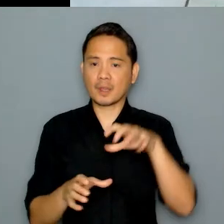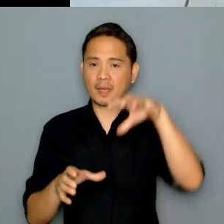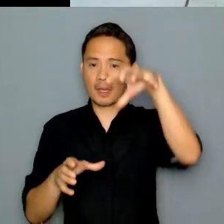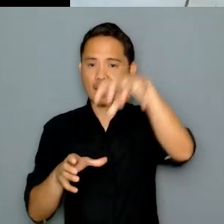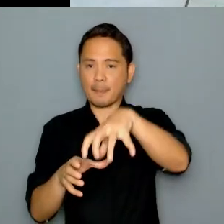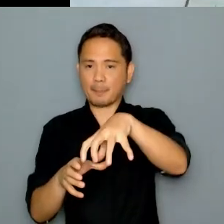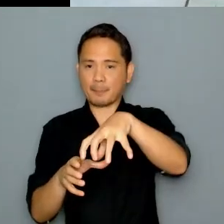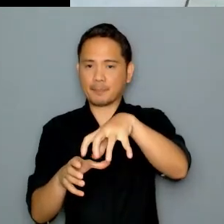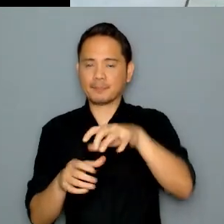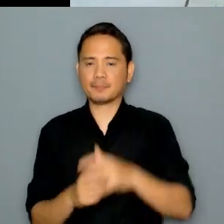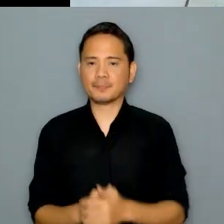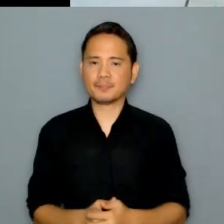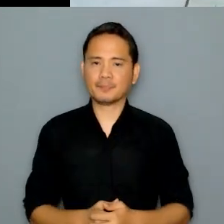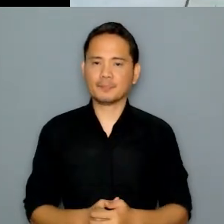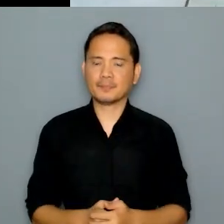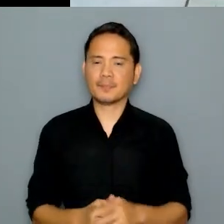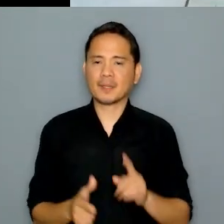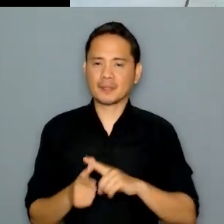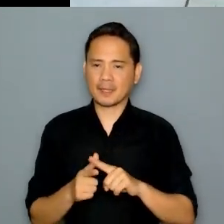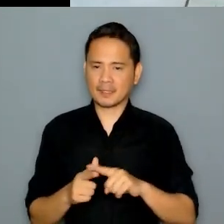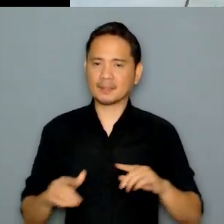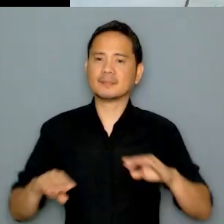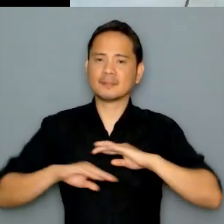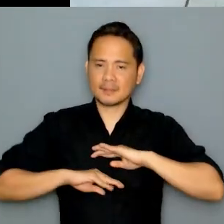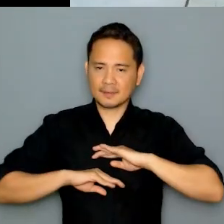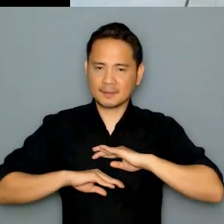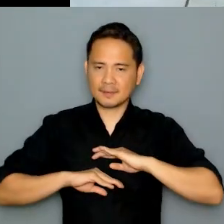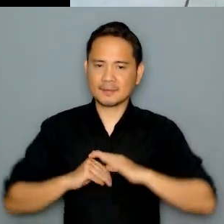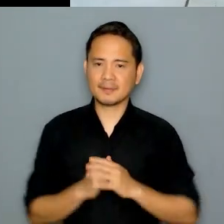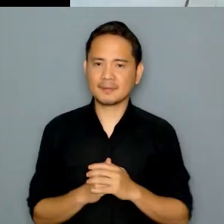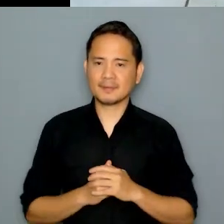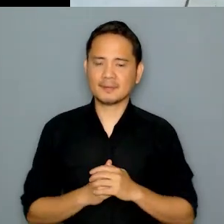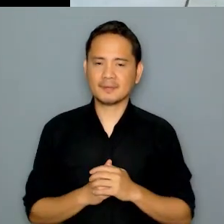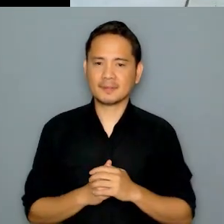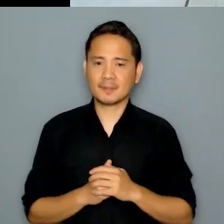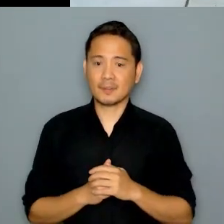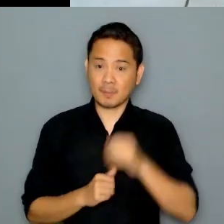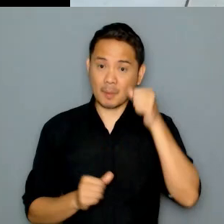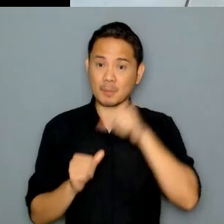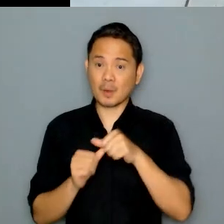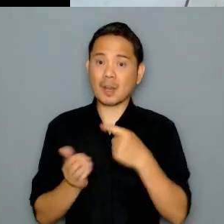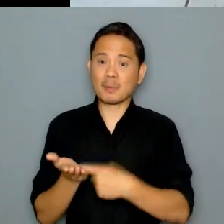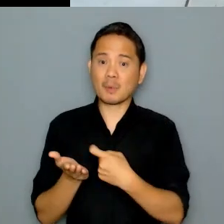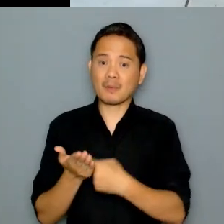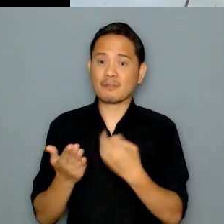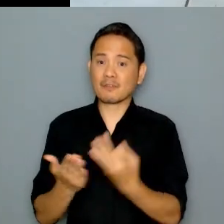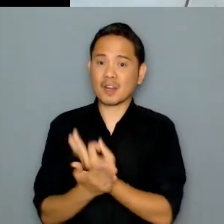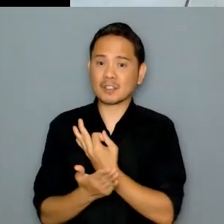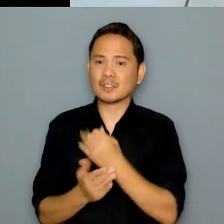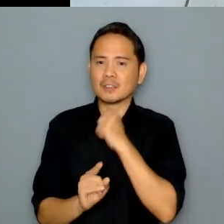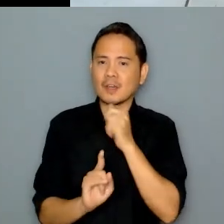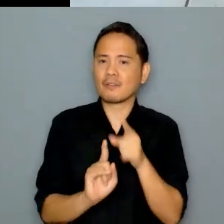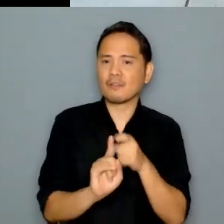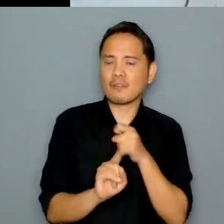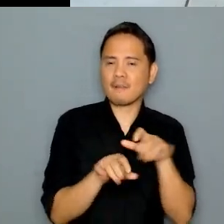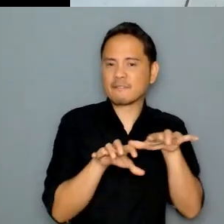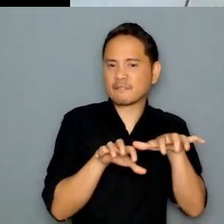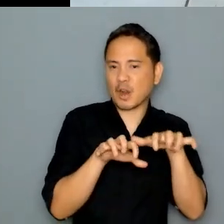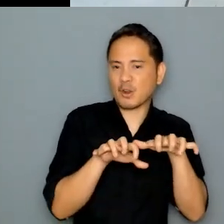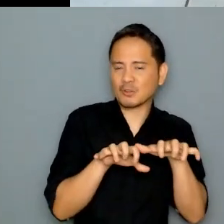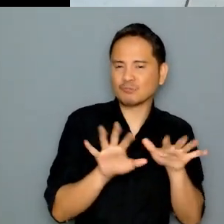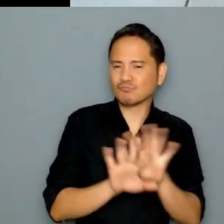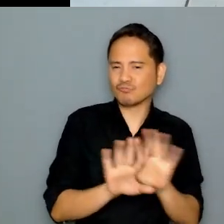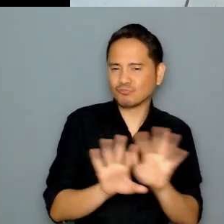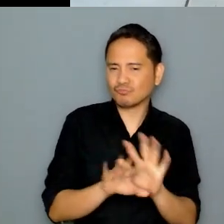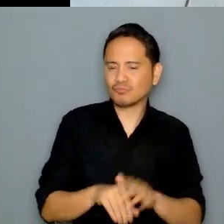Tapos, okay na tayo doon. Kasi nga, ito ay fresh naman, hindi siya galing sa freezer. So,